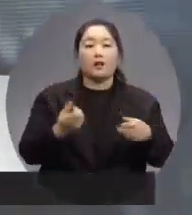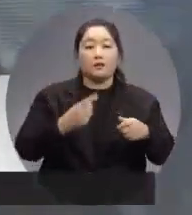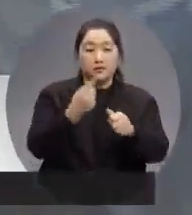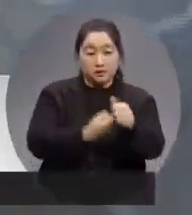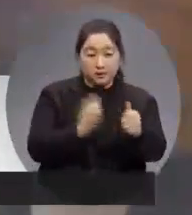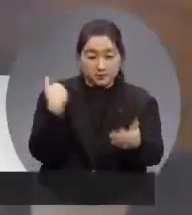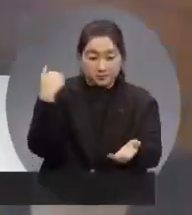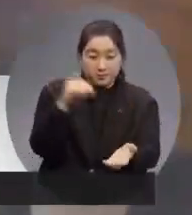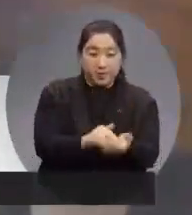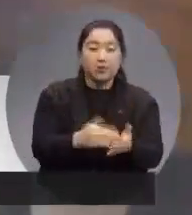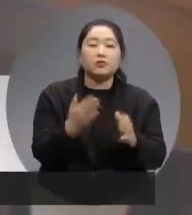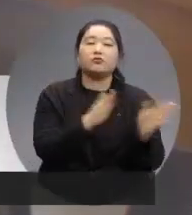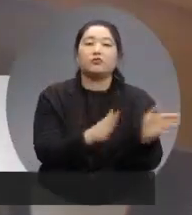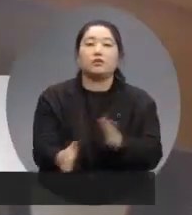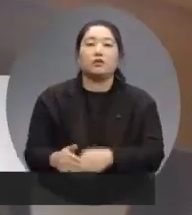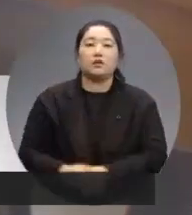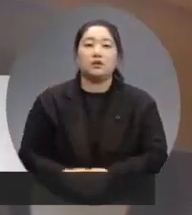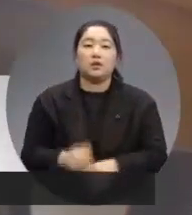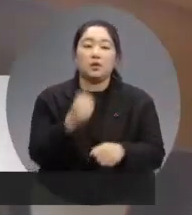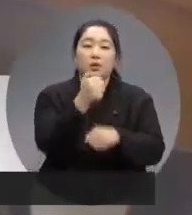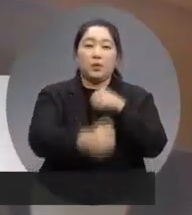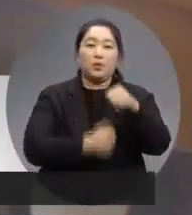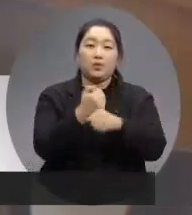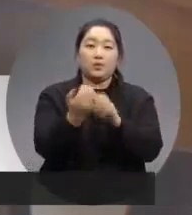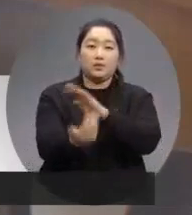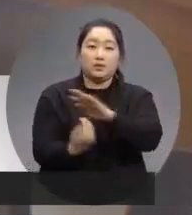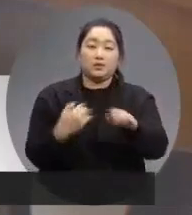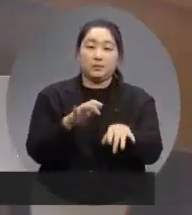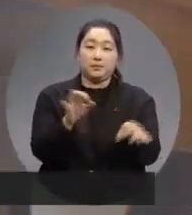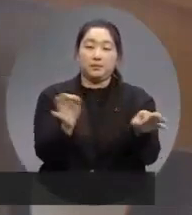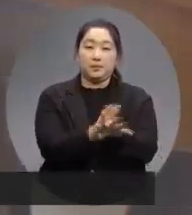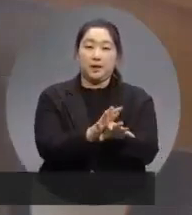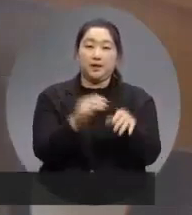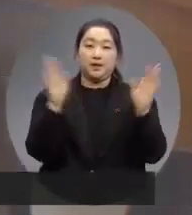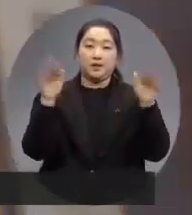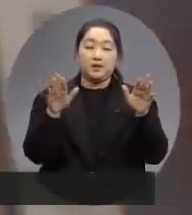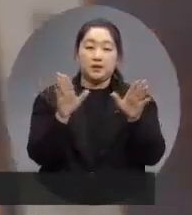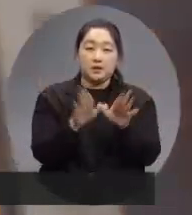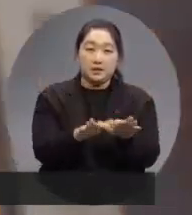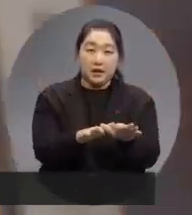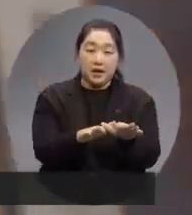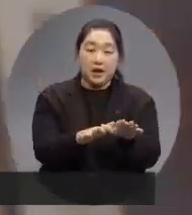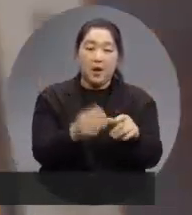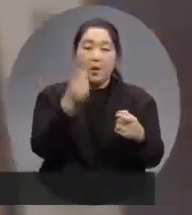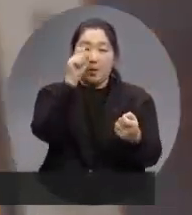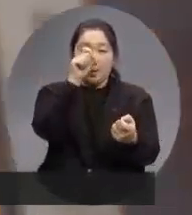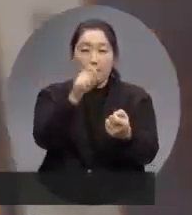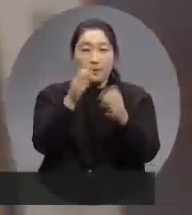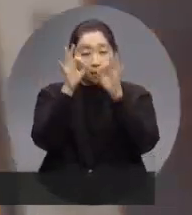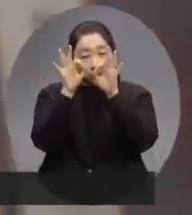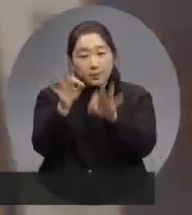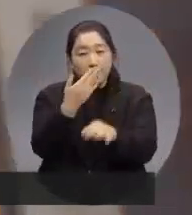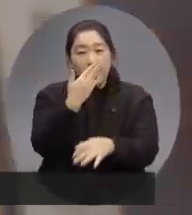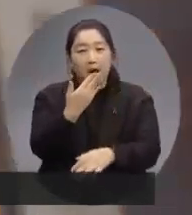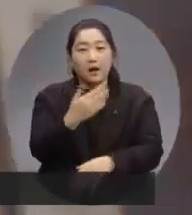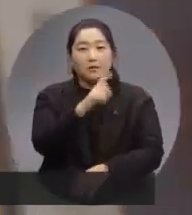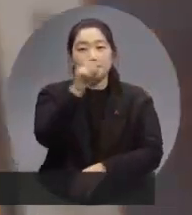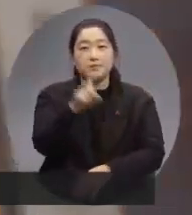있습니다 50여년 전 사라진 황새를 충북에서도 다시 볼 날이 곧 올까요 이채은